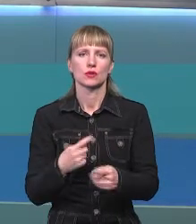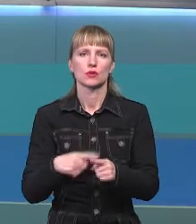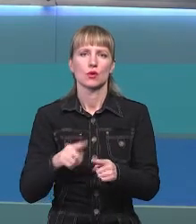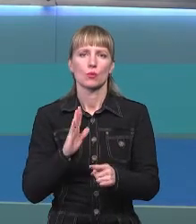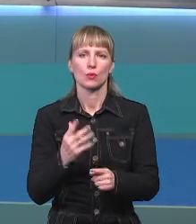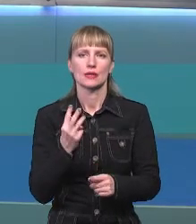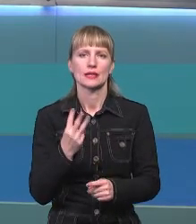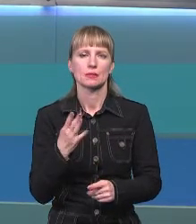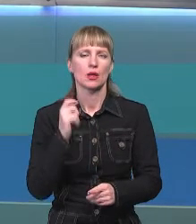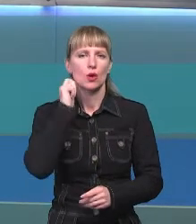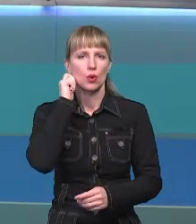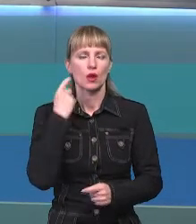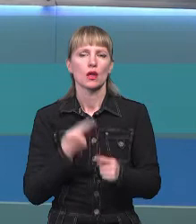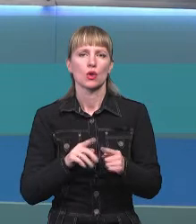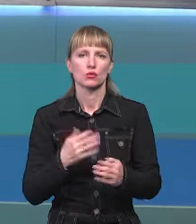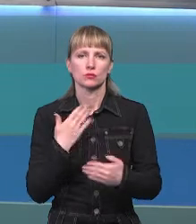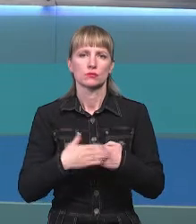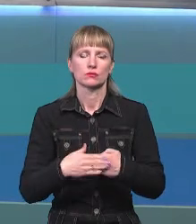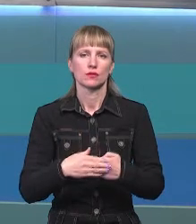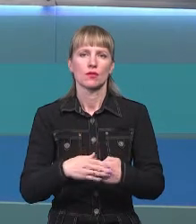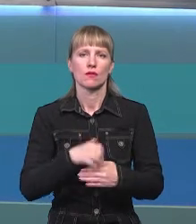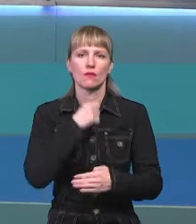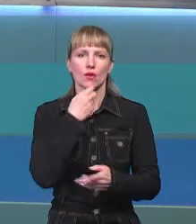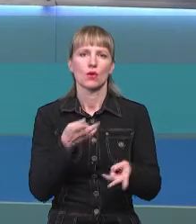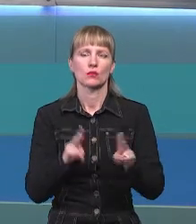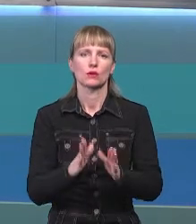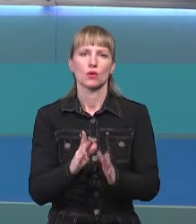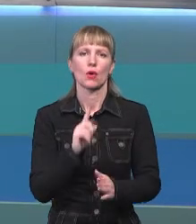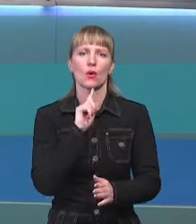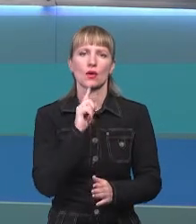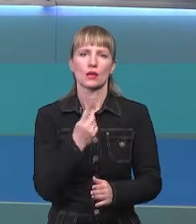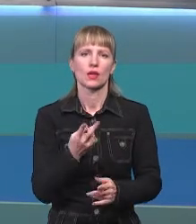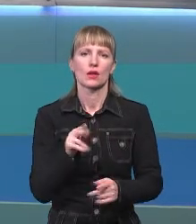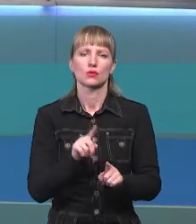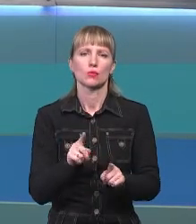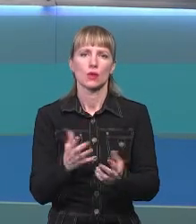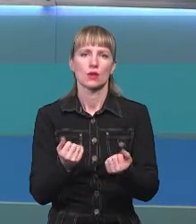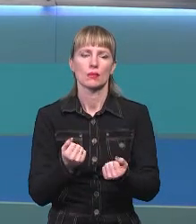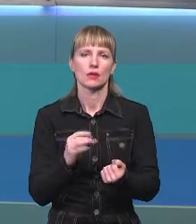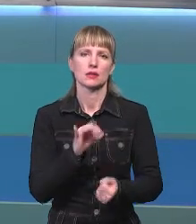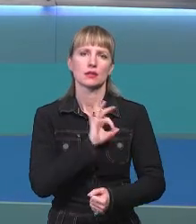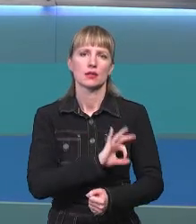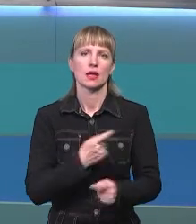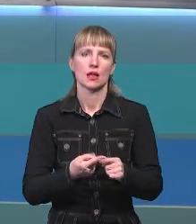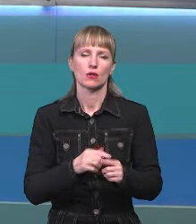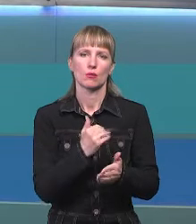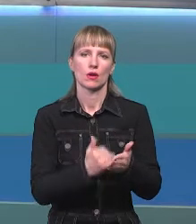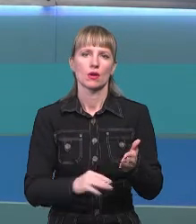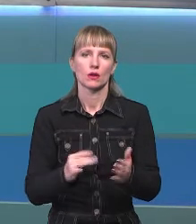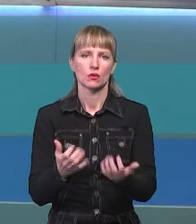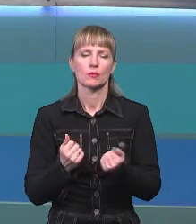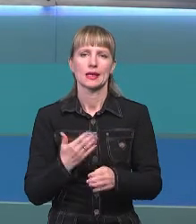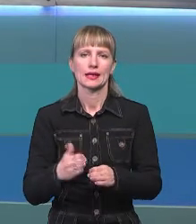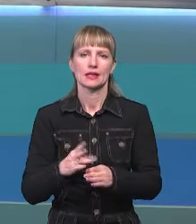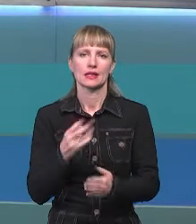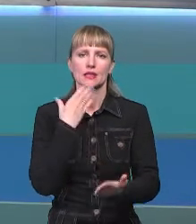виповнюється 35 років, це вже граничний вік. Тобто у людини лишається лише 1 рік для того, щоб отримати і скористатися цією програмою та отримати